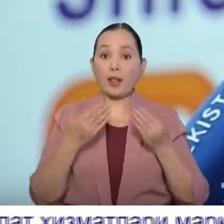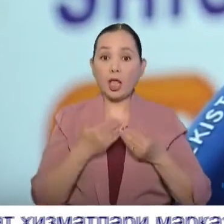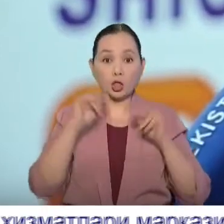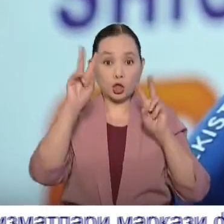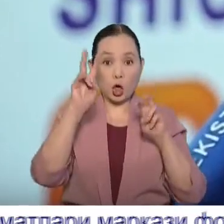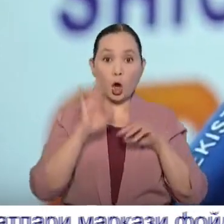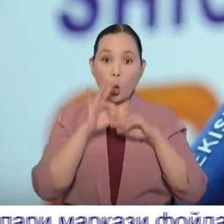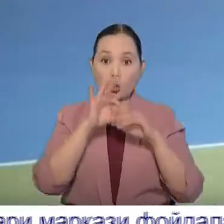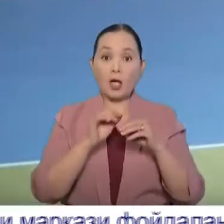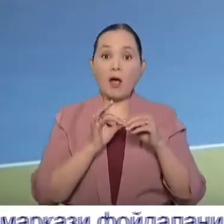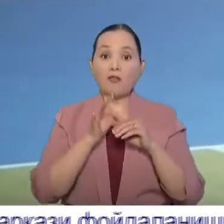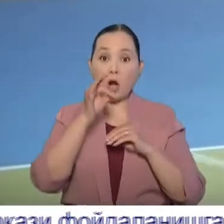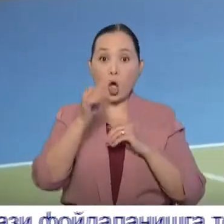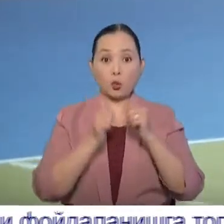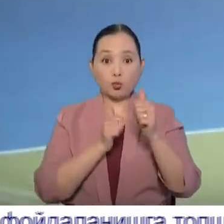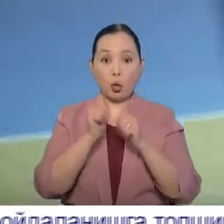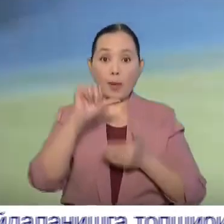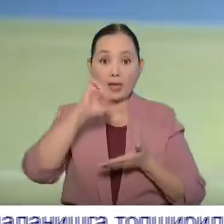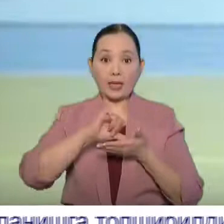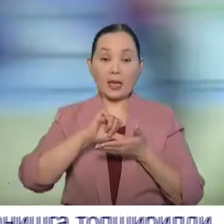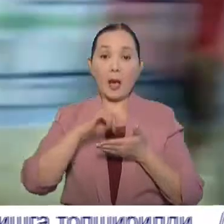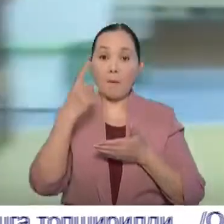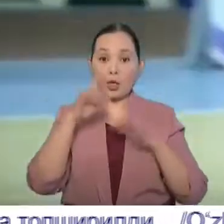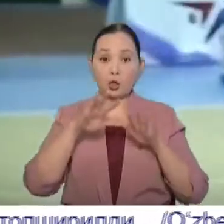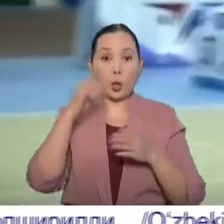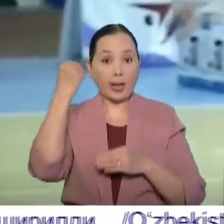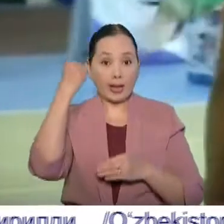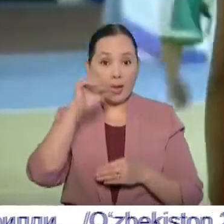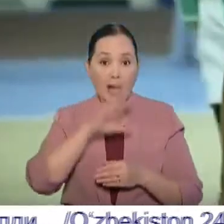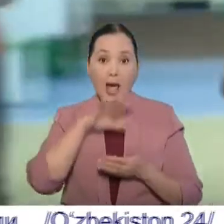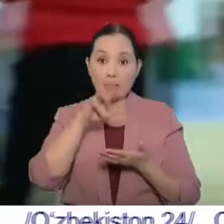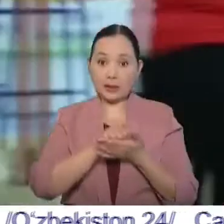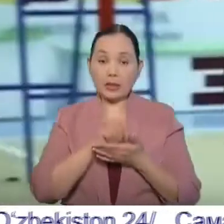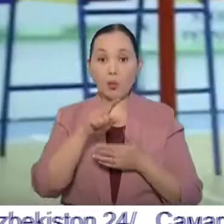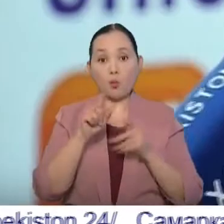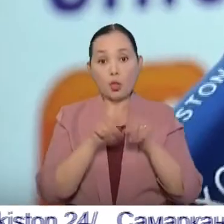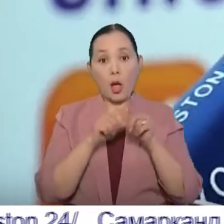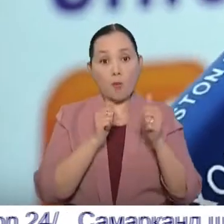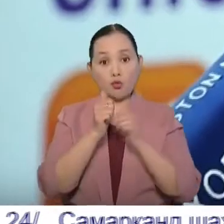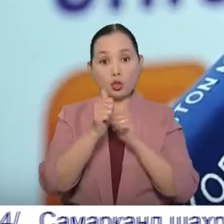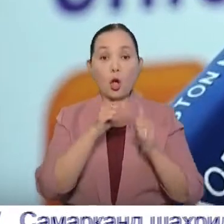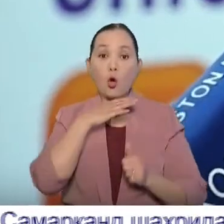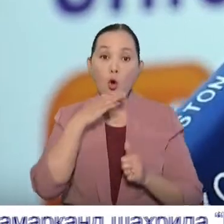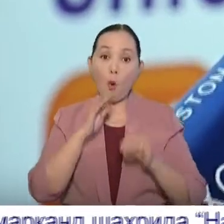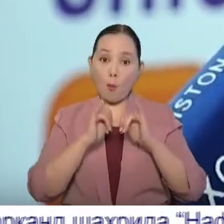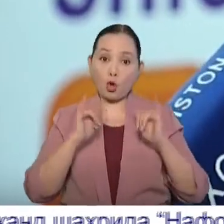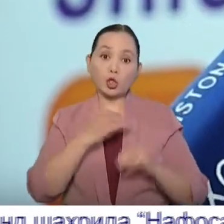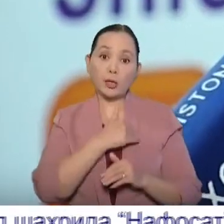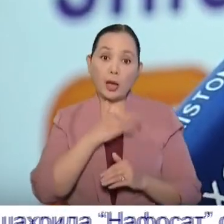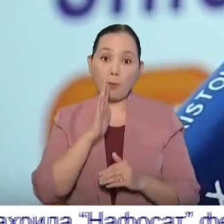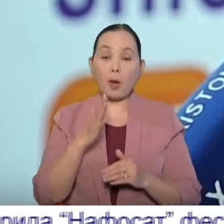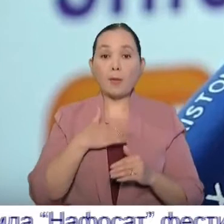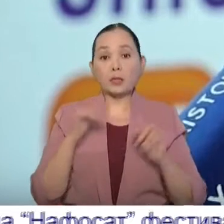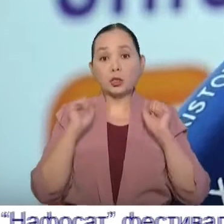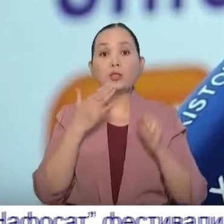o'tkazilgan viloyat musobaqasida qatnashib, faxrli birinchi o'rinni egalladik. Men bunday musobaqalarni ko'p bo'lish tarafdoriman. Biz